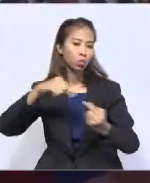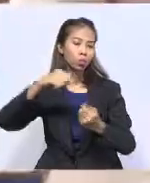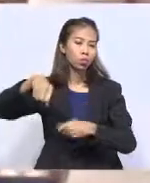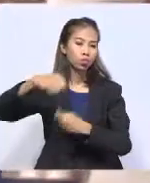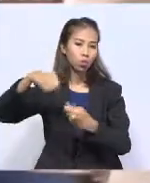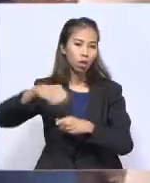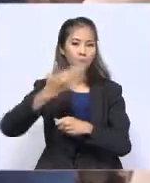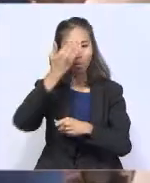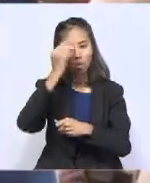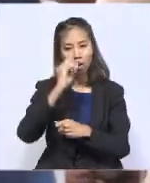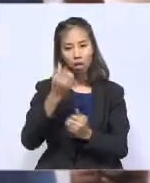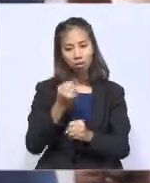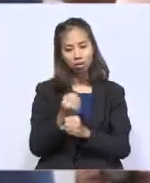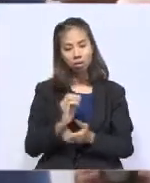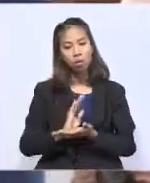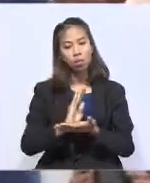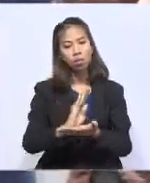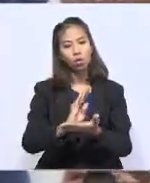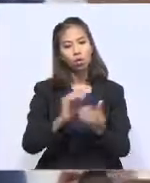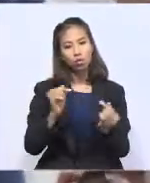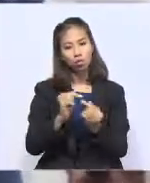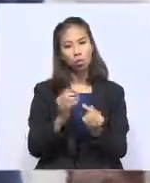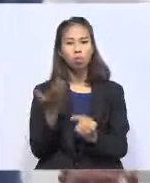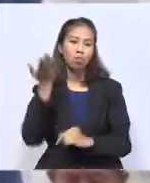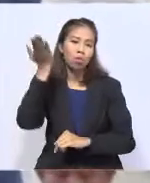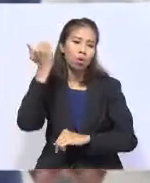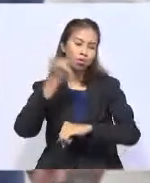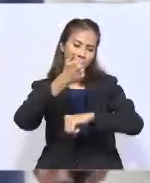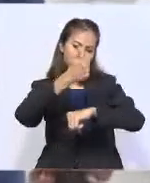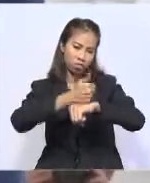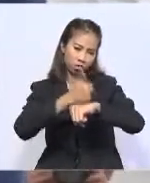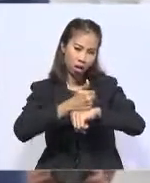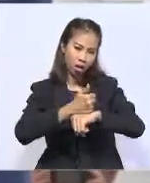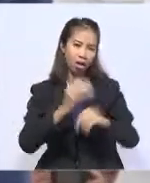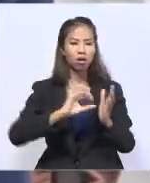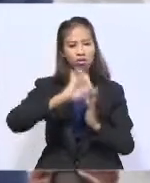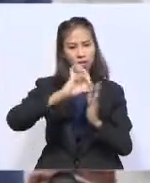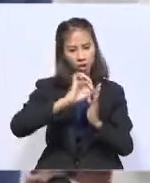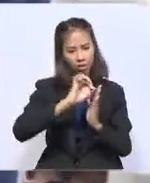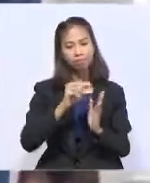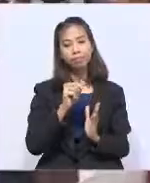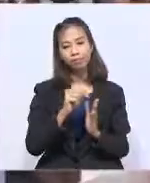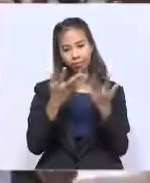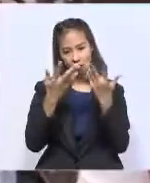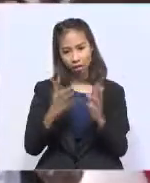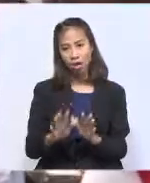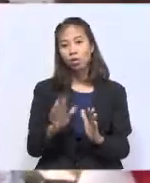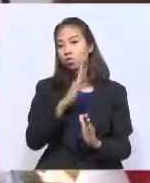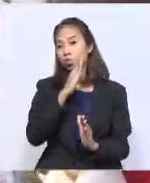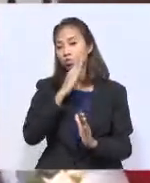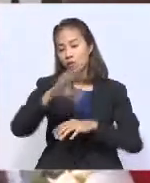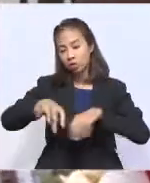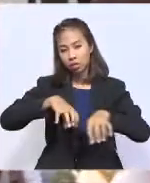านต์เพื่อบำเพ็ญกุศลถวายแด่ดวงพระวิญญาณของเจ้าหลวงเชียงใหม่ทุกพระองค์แล้วภายหลังจากเสร็จสิ้นการทำพิธีสัก